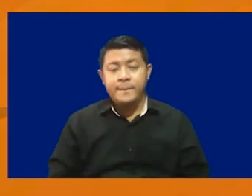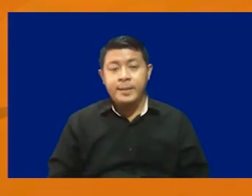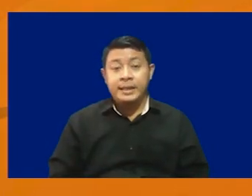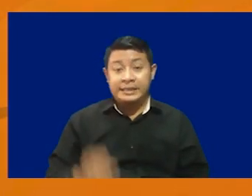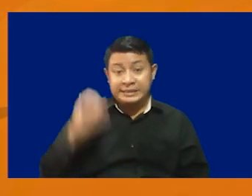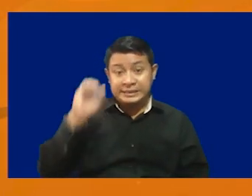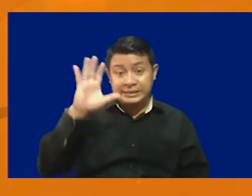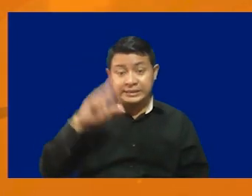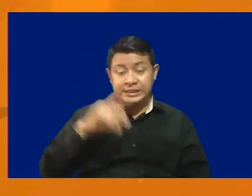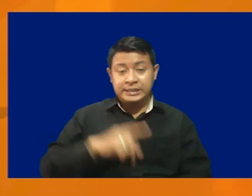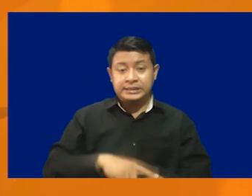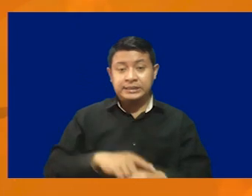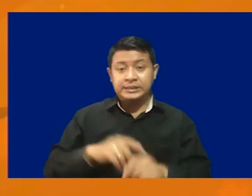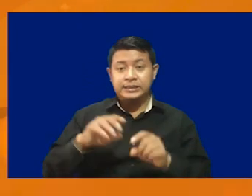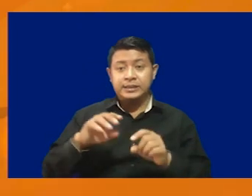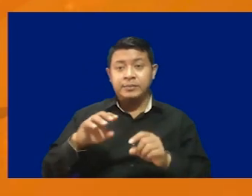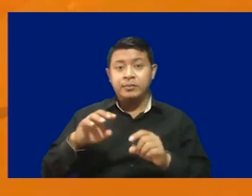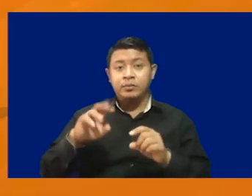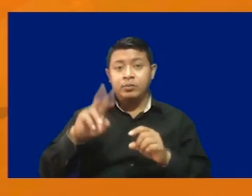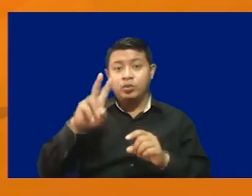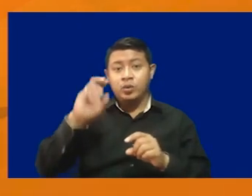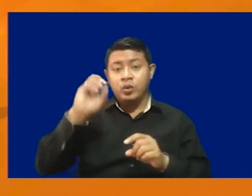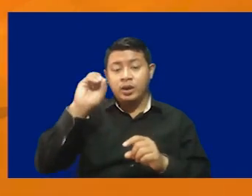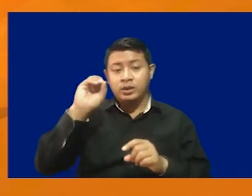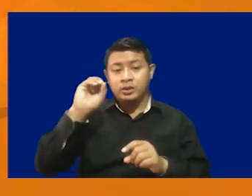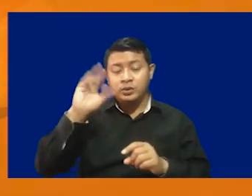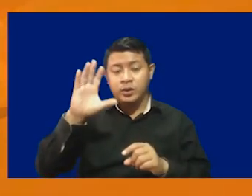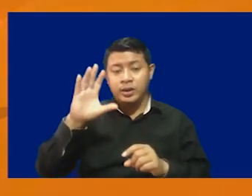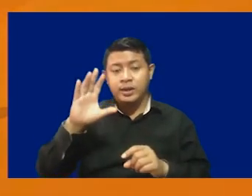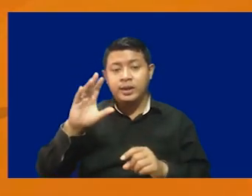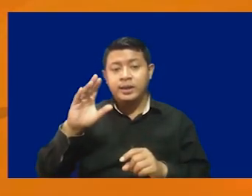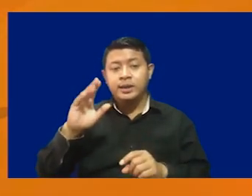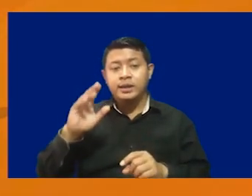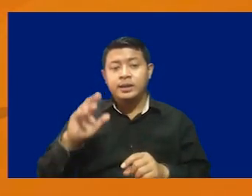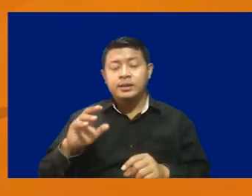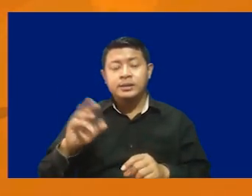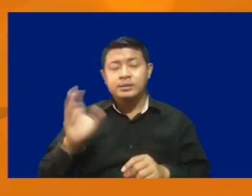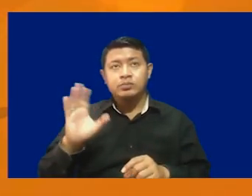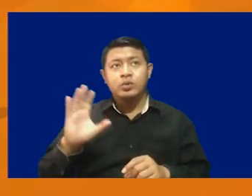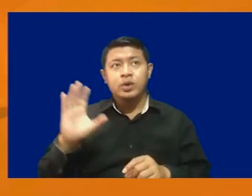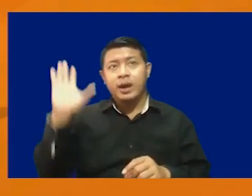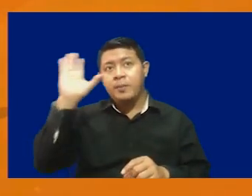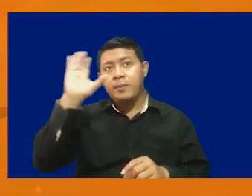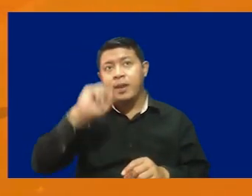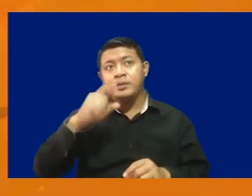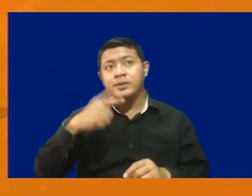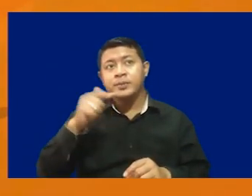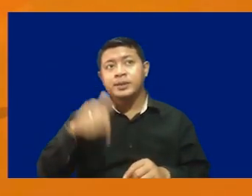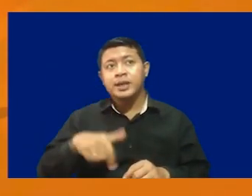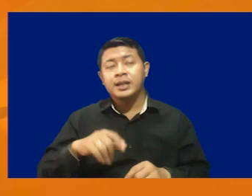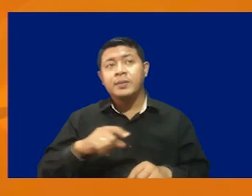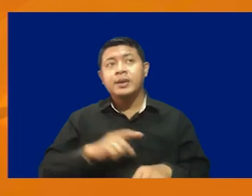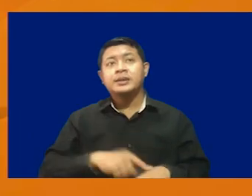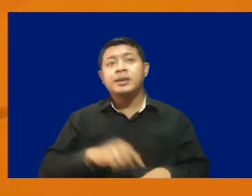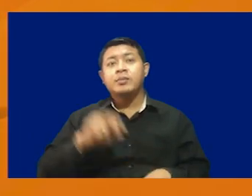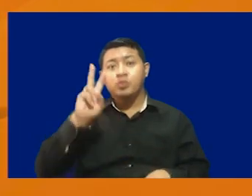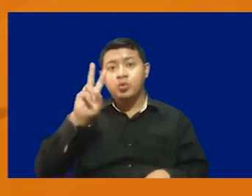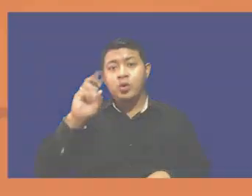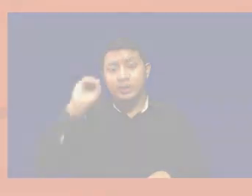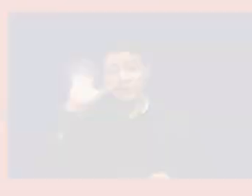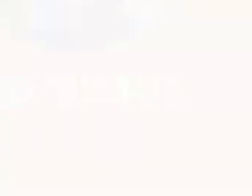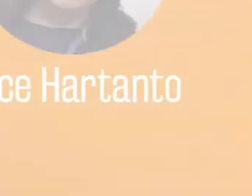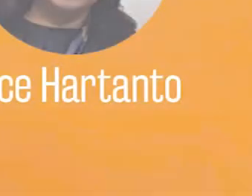itu di siang hari pukul 14. Jangan lupa saudara-saudari untuk jam tayangnya tidak malam seperti hari